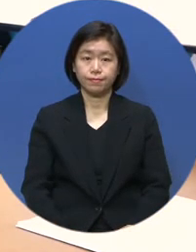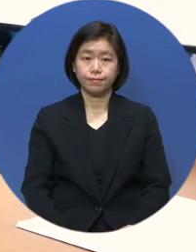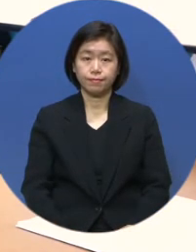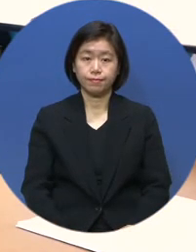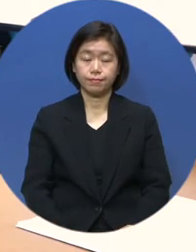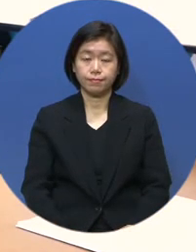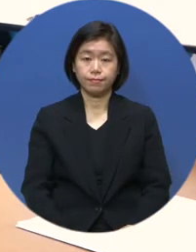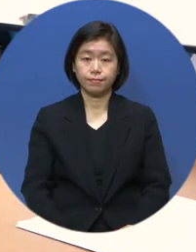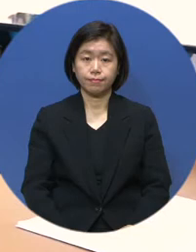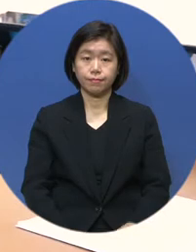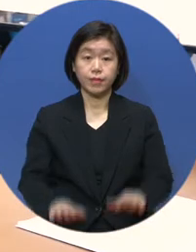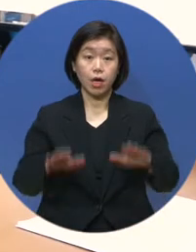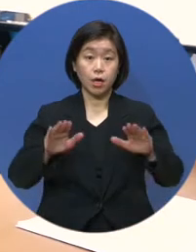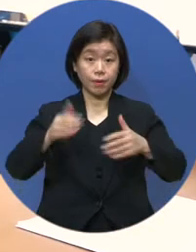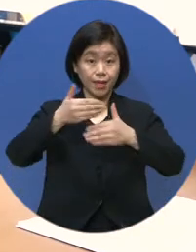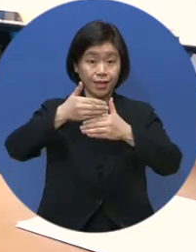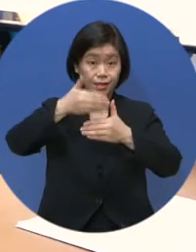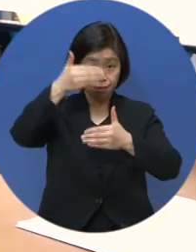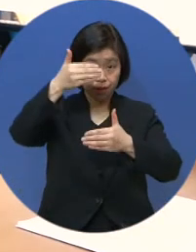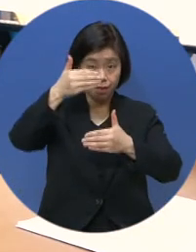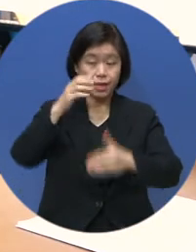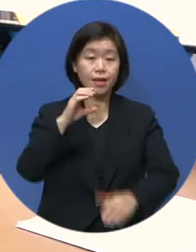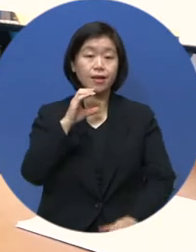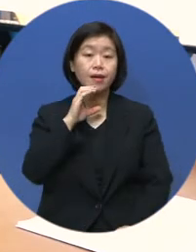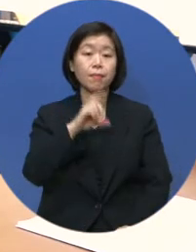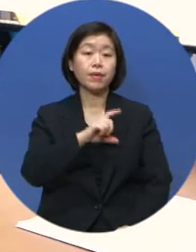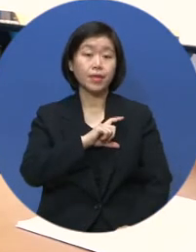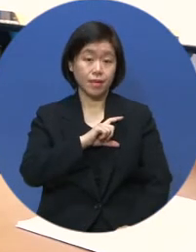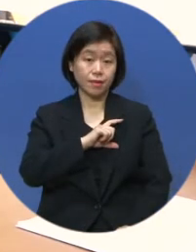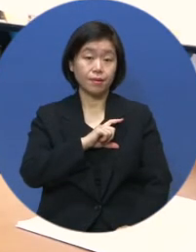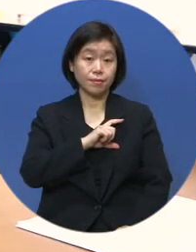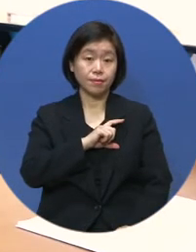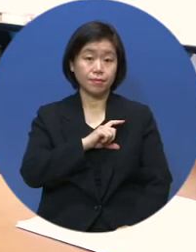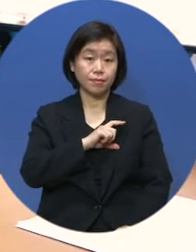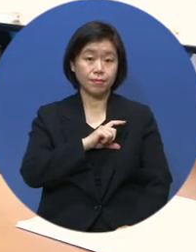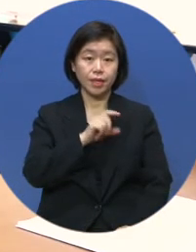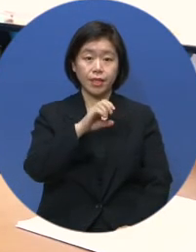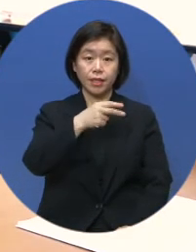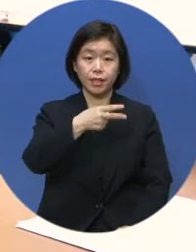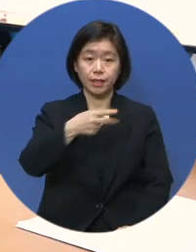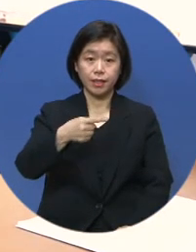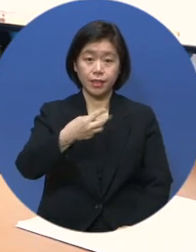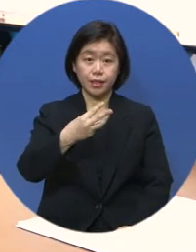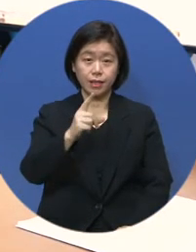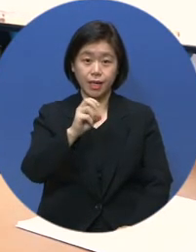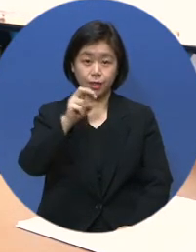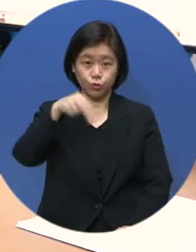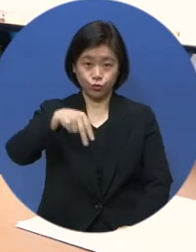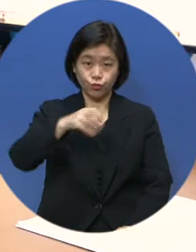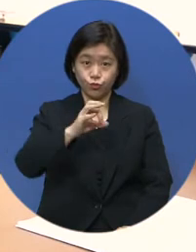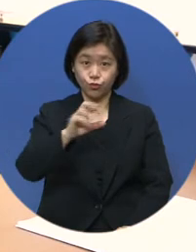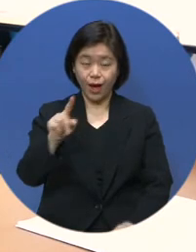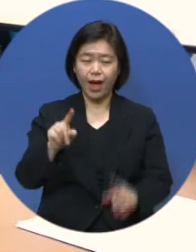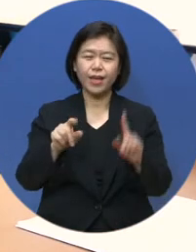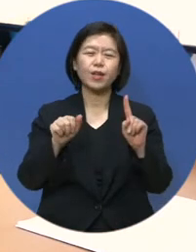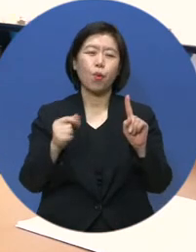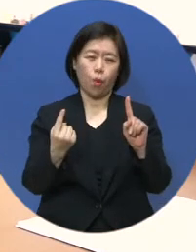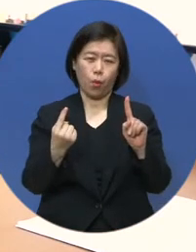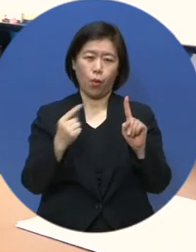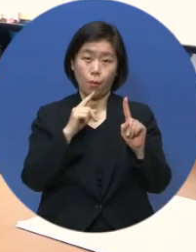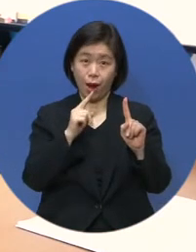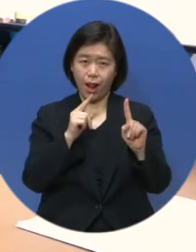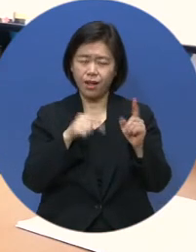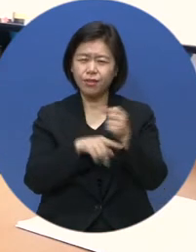이번에 이제 개점한 카페 뜨랑슈아의 1호점이라고 명칭을 정했는데요. 1호점이라고 하는 것은